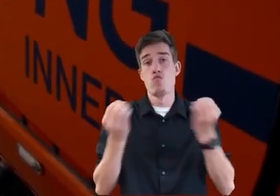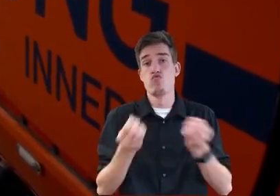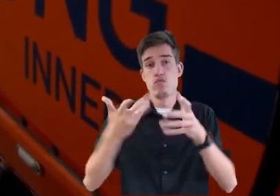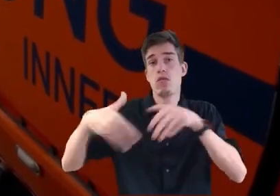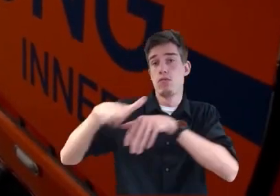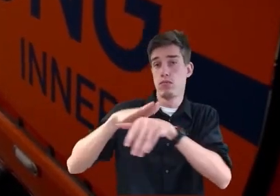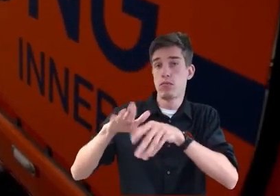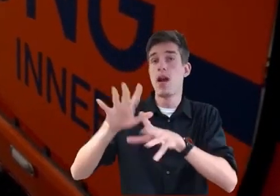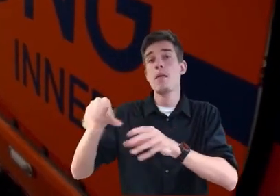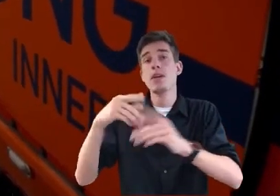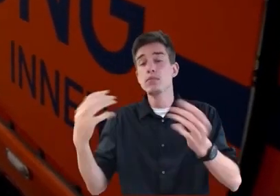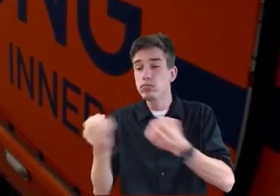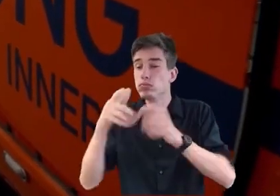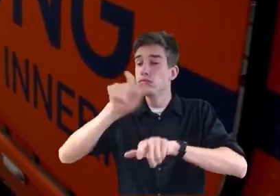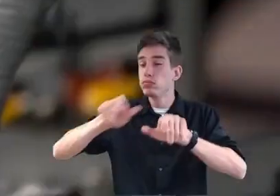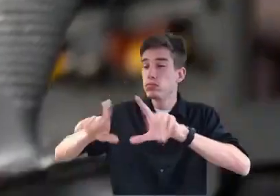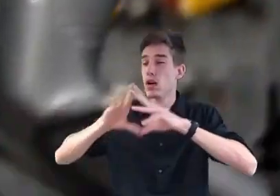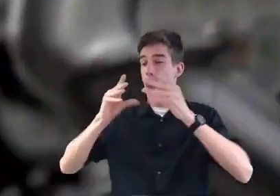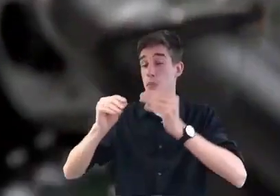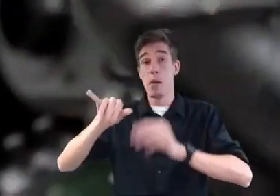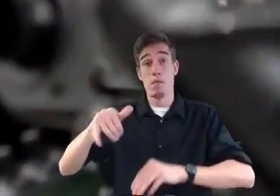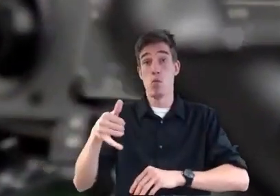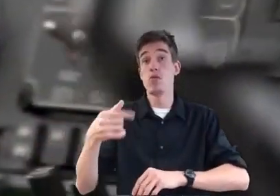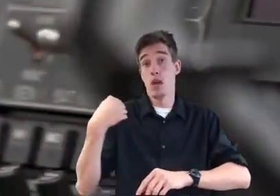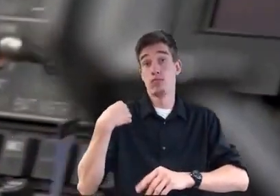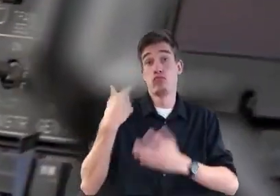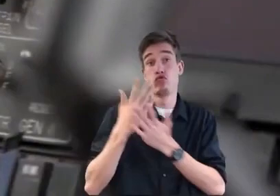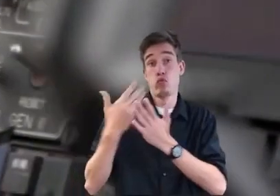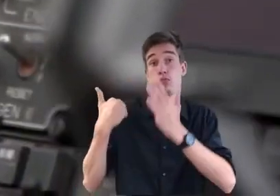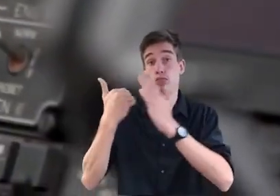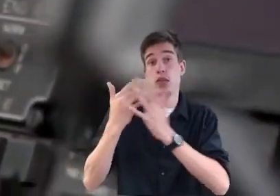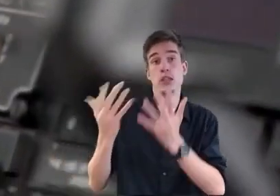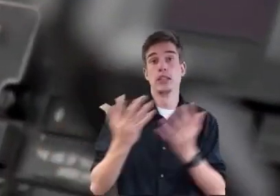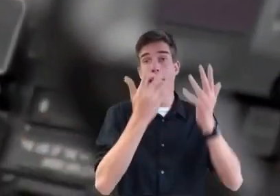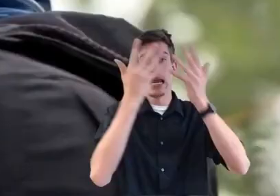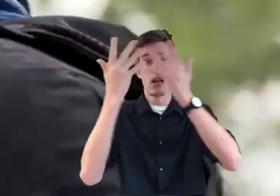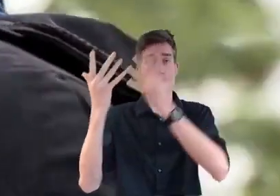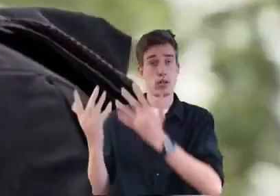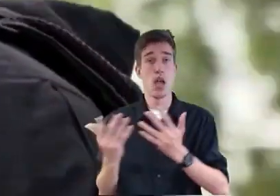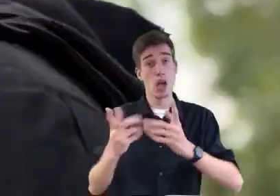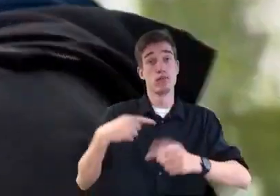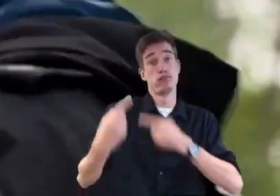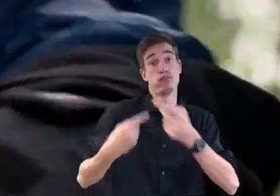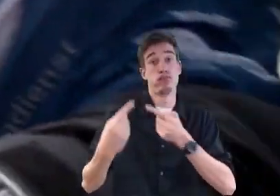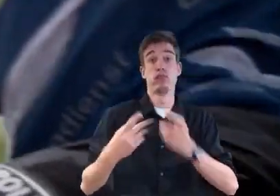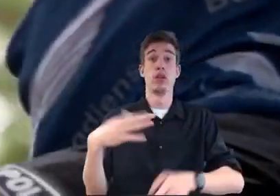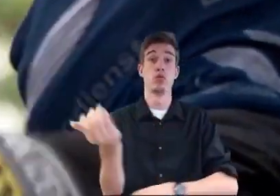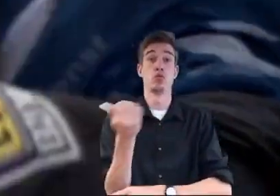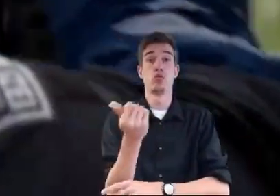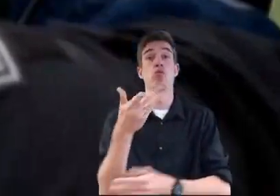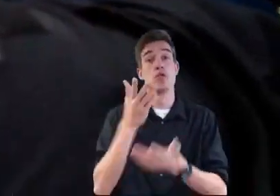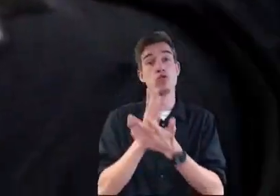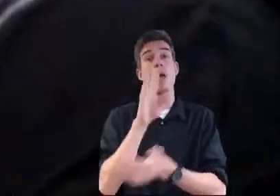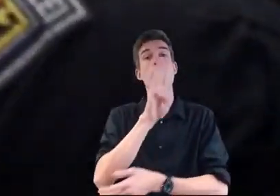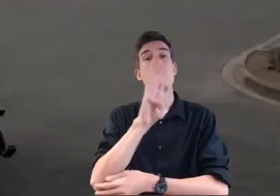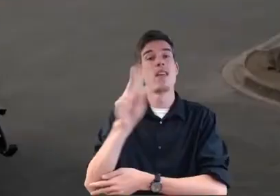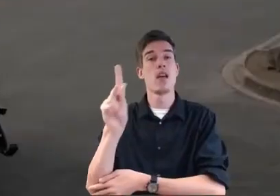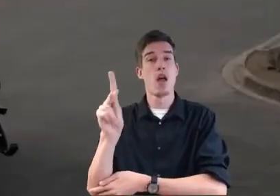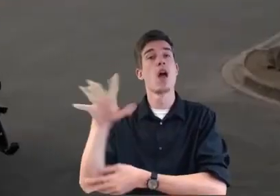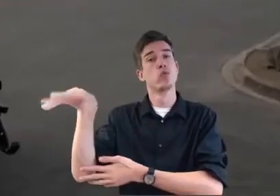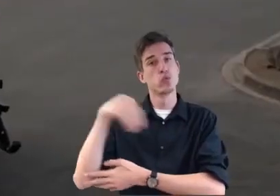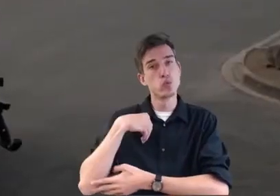den Piloten trainieren können. Das Projekt haben wir jetzt, wie gesagt, 10 Jahre am Laufen und insbesondere in den letzten Jahren zusammen mit dem BBK, der